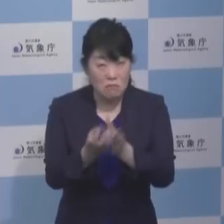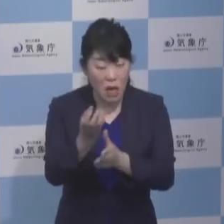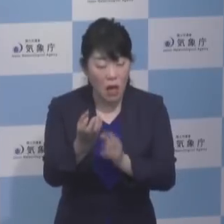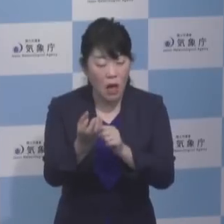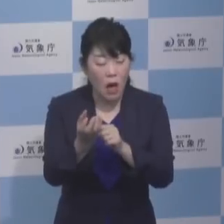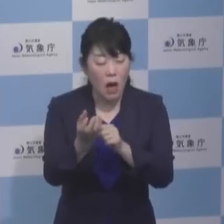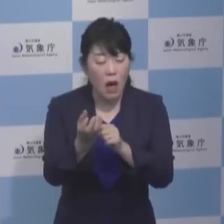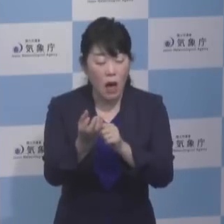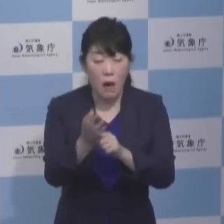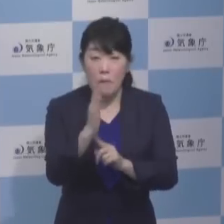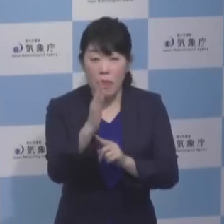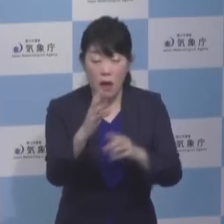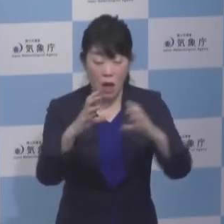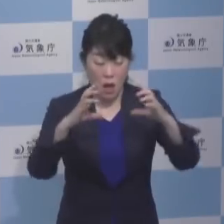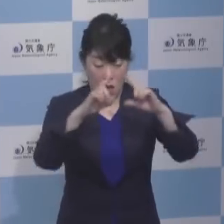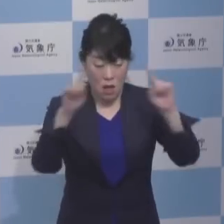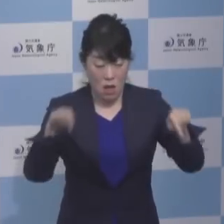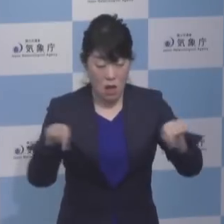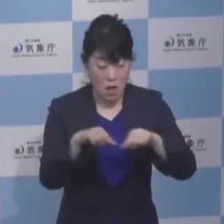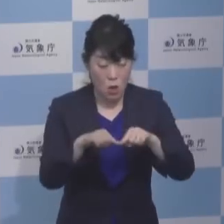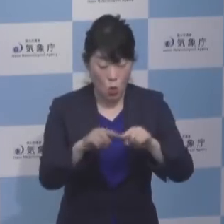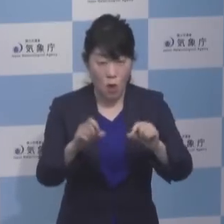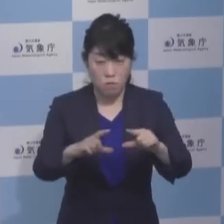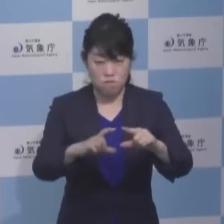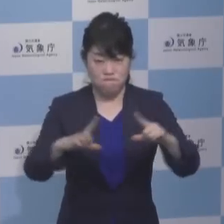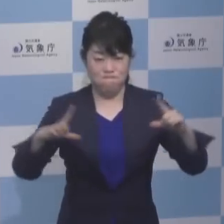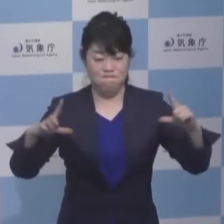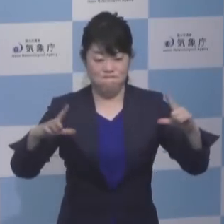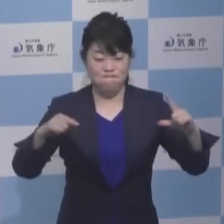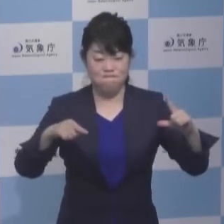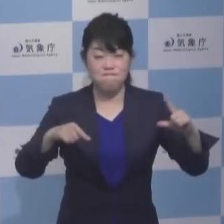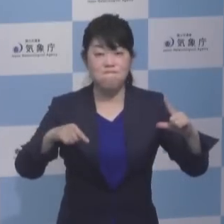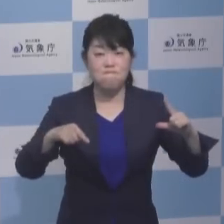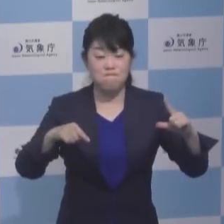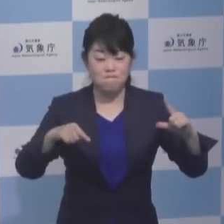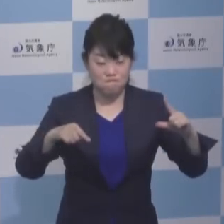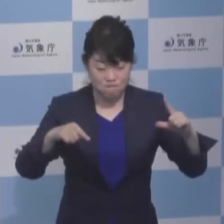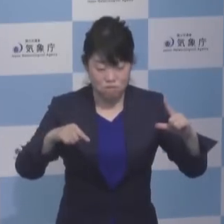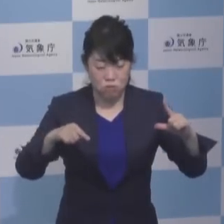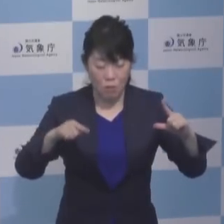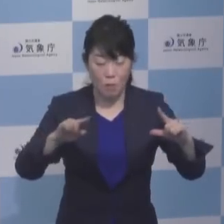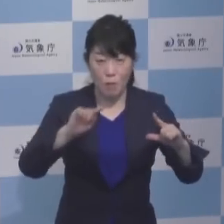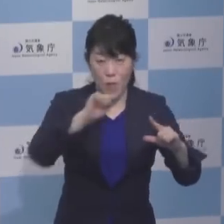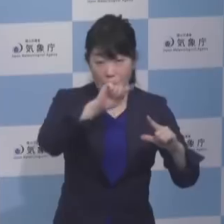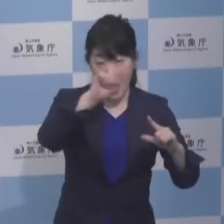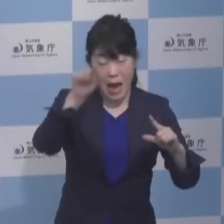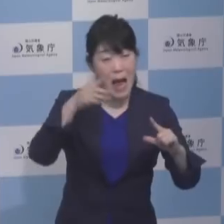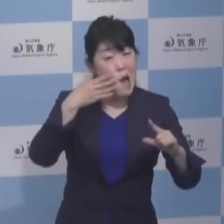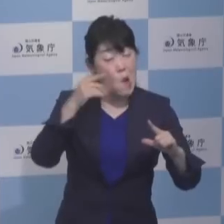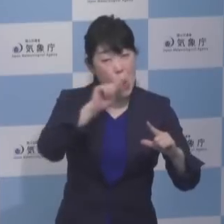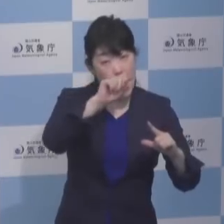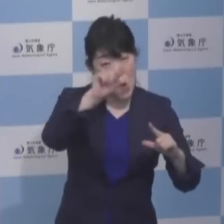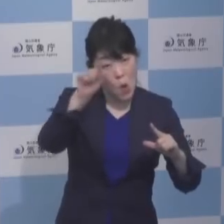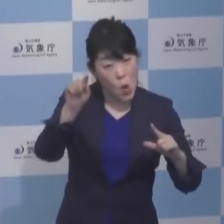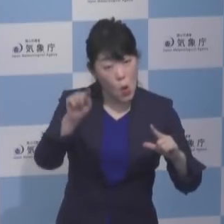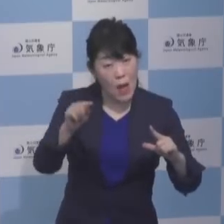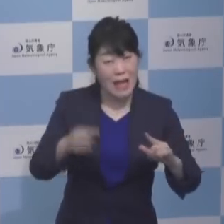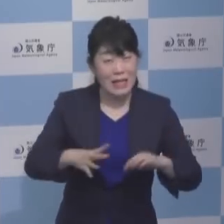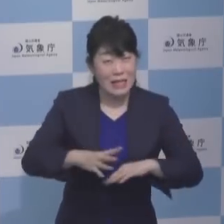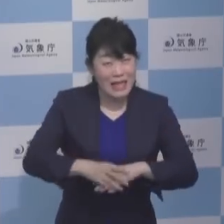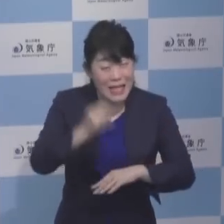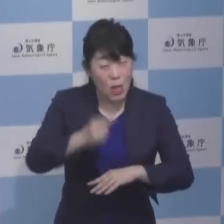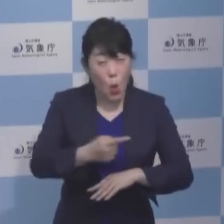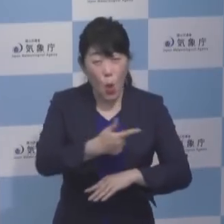の図がそれを少しクローズアップした地震です。で周りの青い丸は最初の大きな地震の後